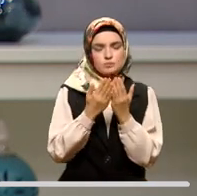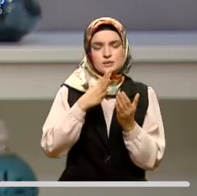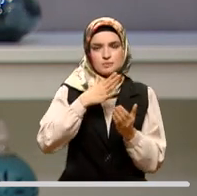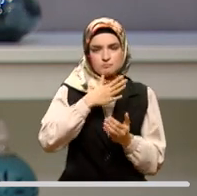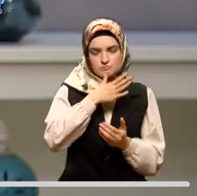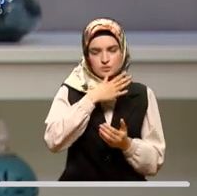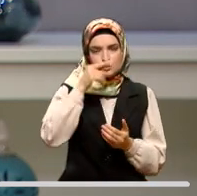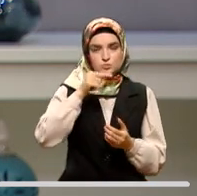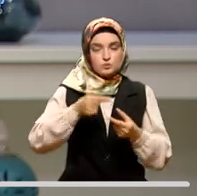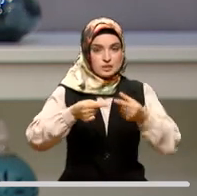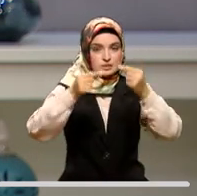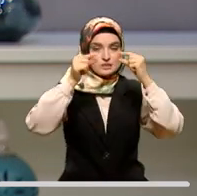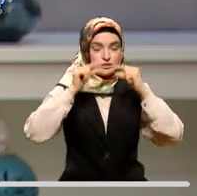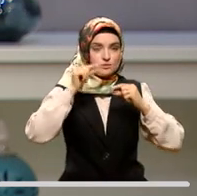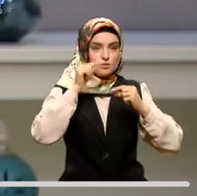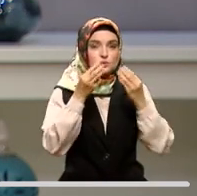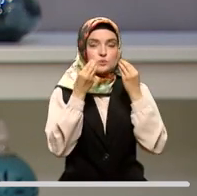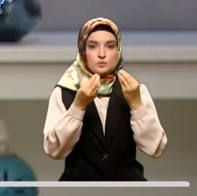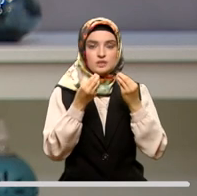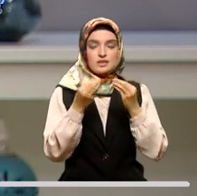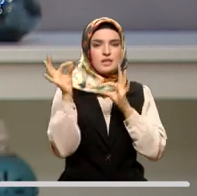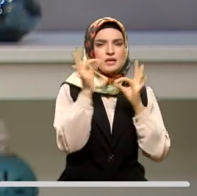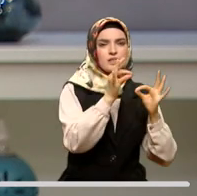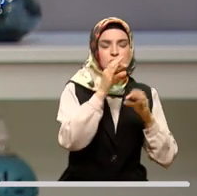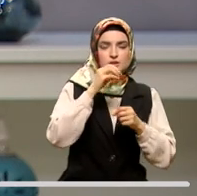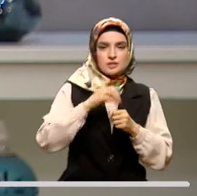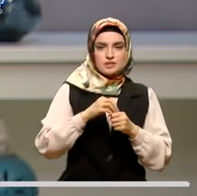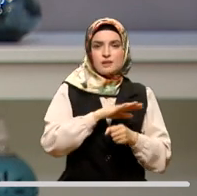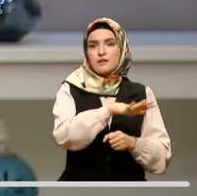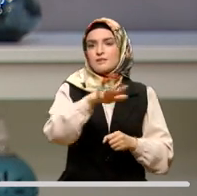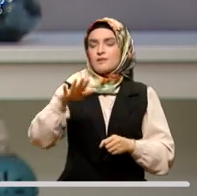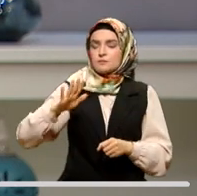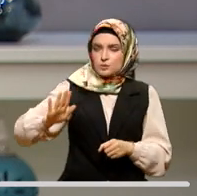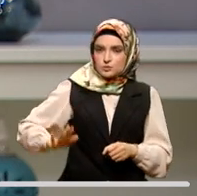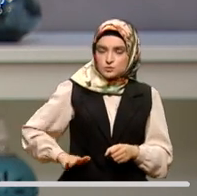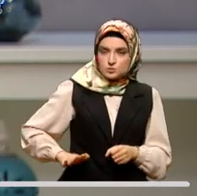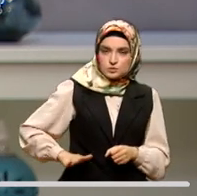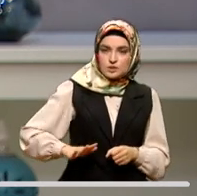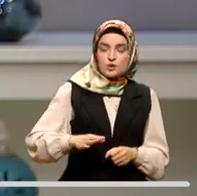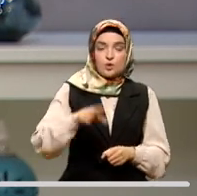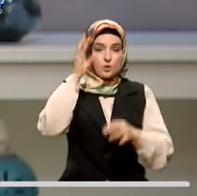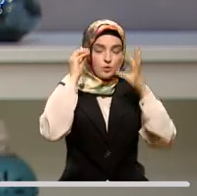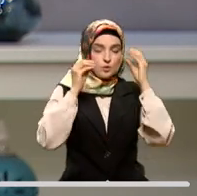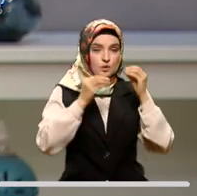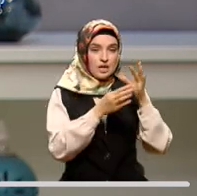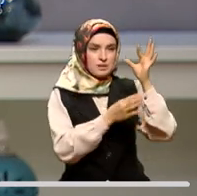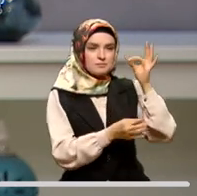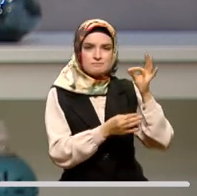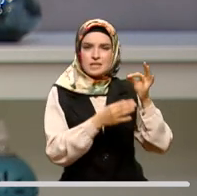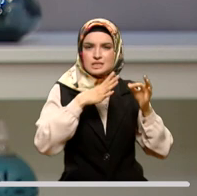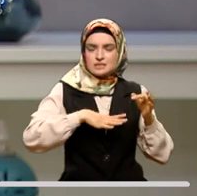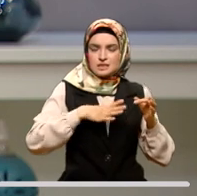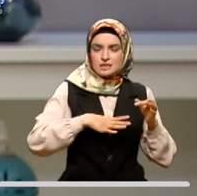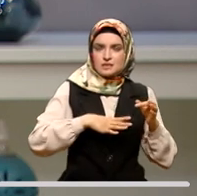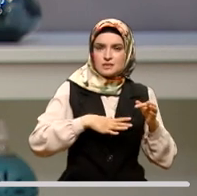bu hadis-i şerife hani böyle onun da böyle güzelliklerine nail olabilmek için etrafımızdaki çocuklara, ihtiyacı olanlara, öğrenmek isteyenlere hani elimizden geldiğince